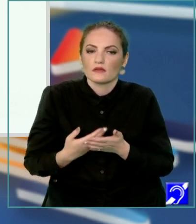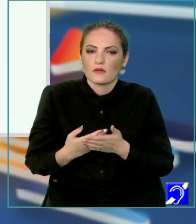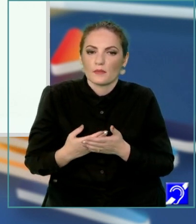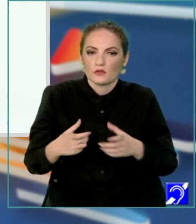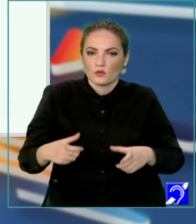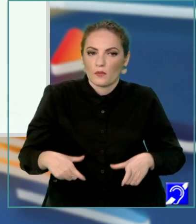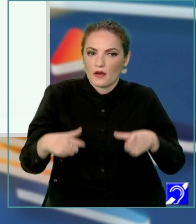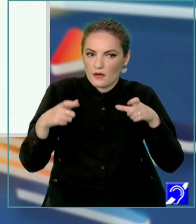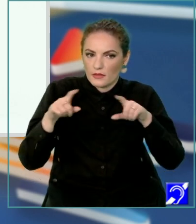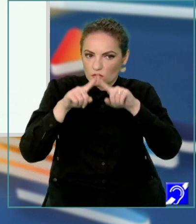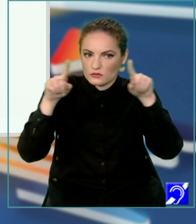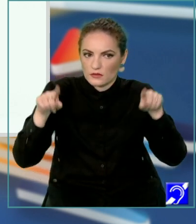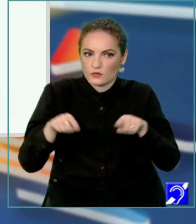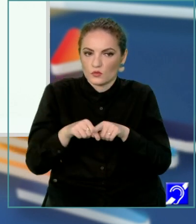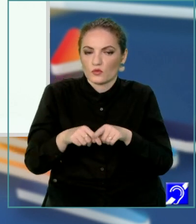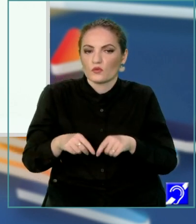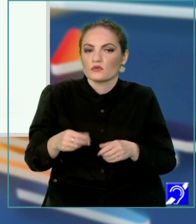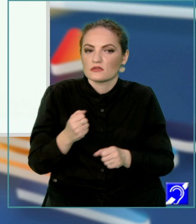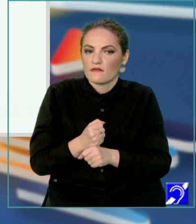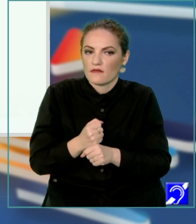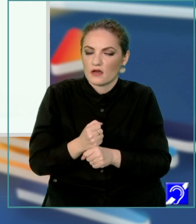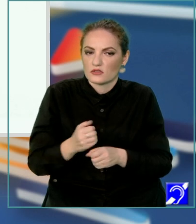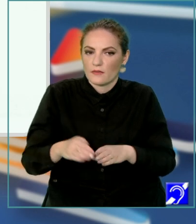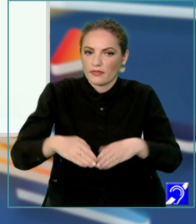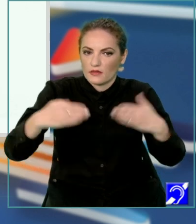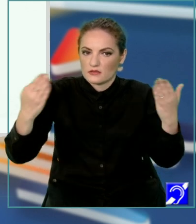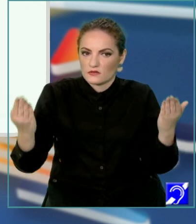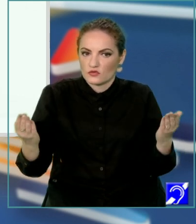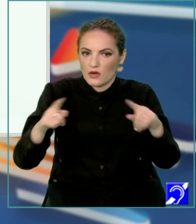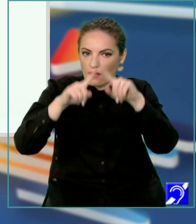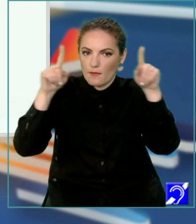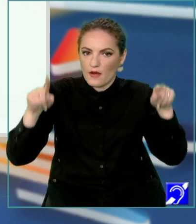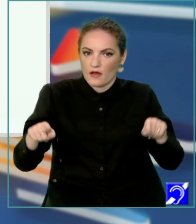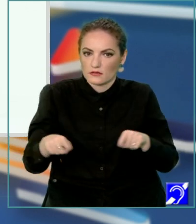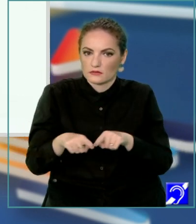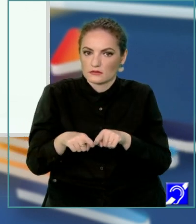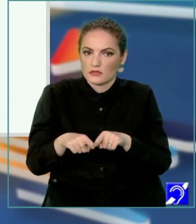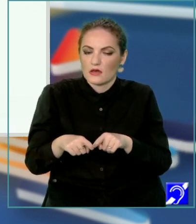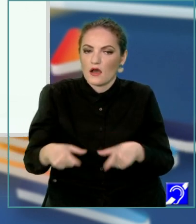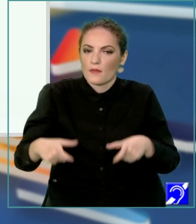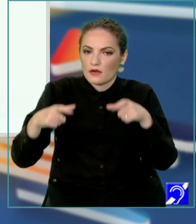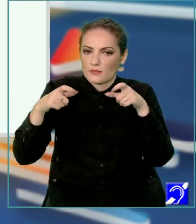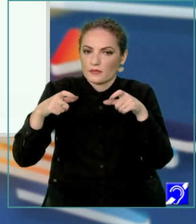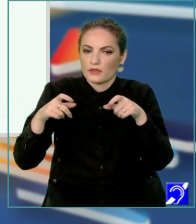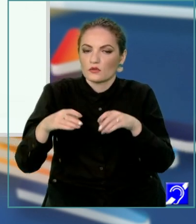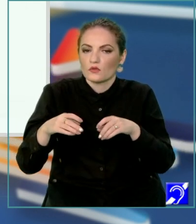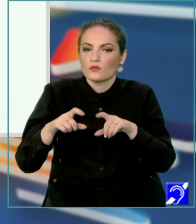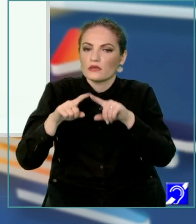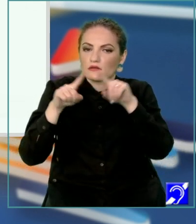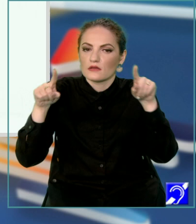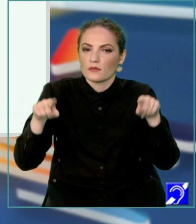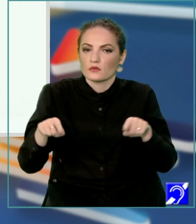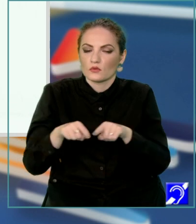și să realizăm desfășurarea plană a paralelipipedului dreptunghic desigur că vom fi aplica